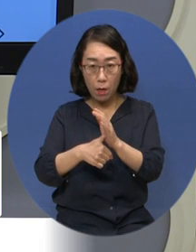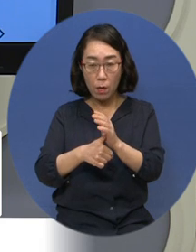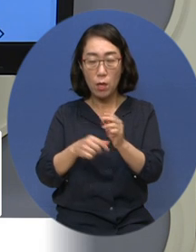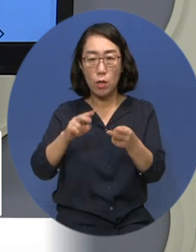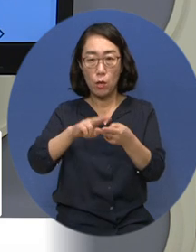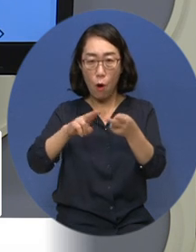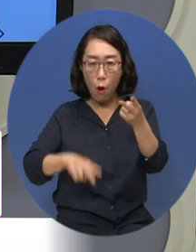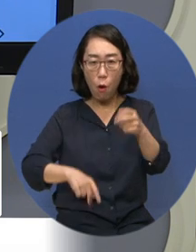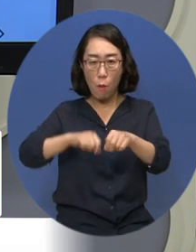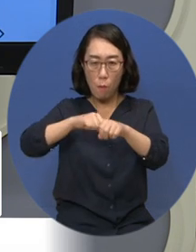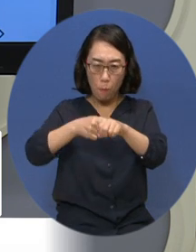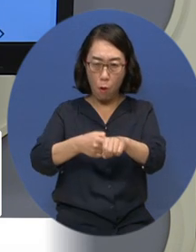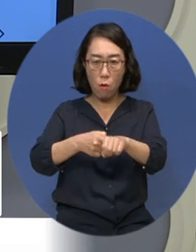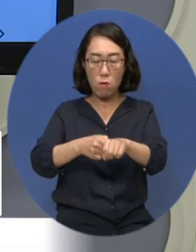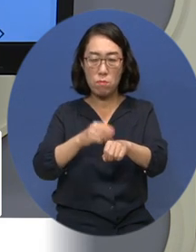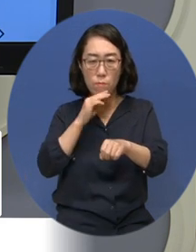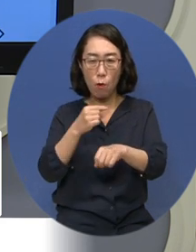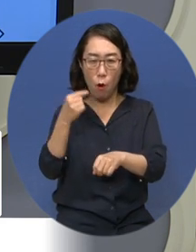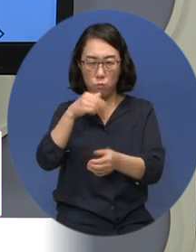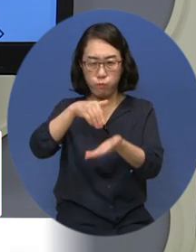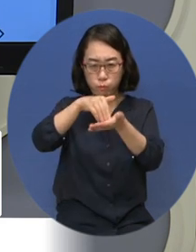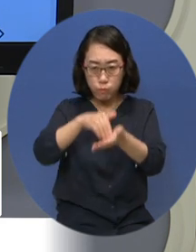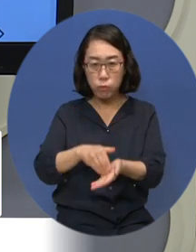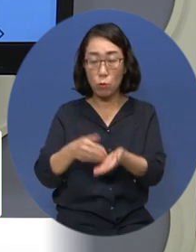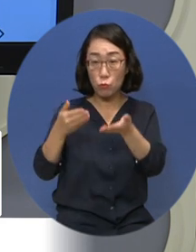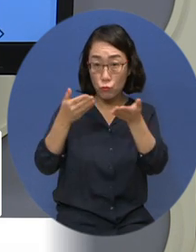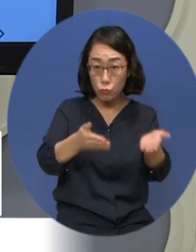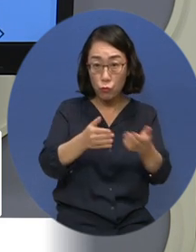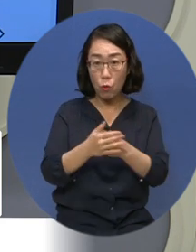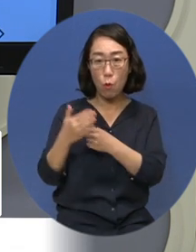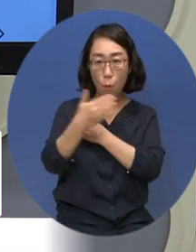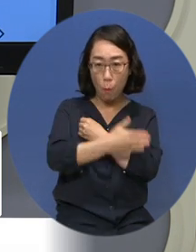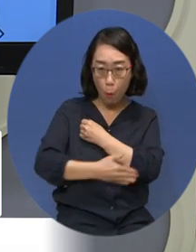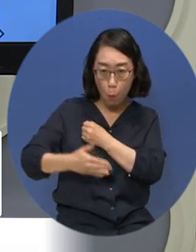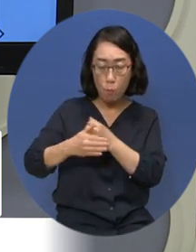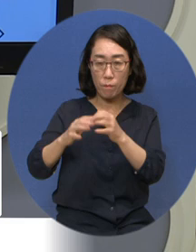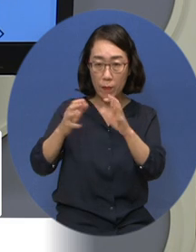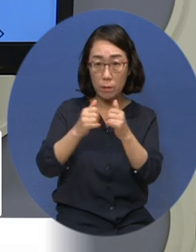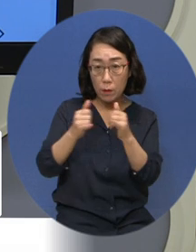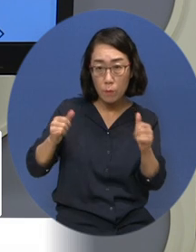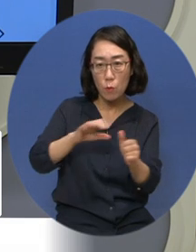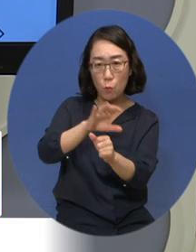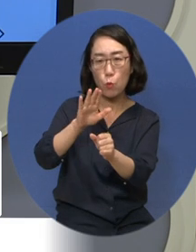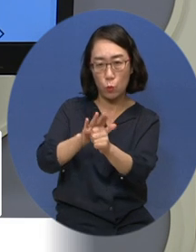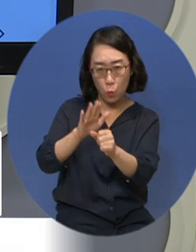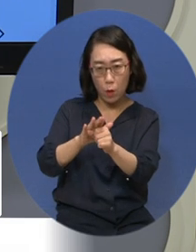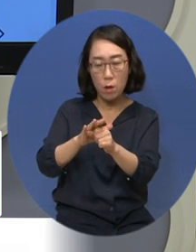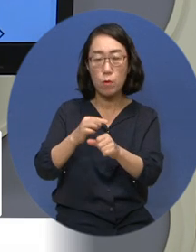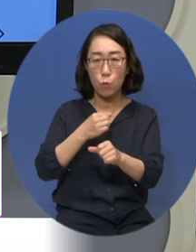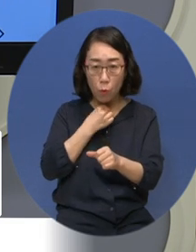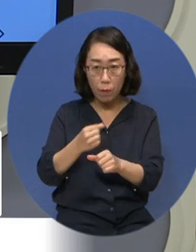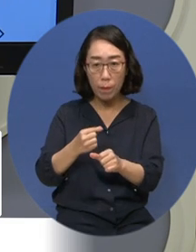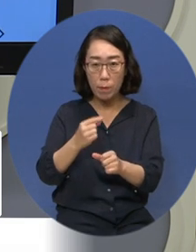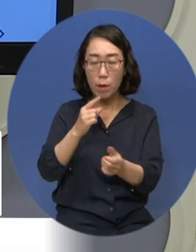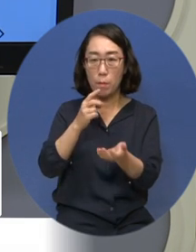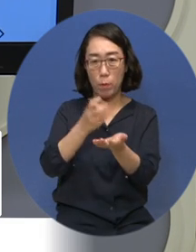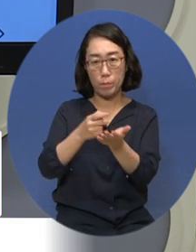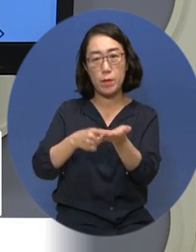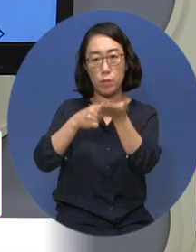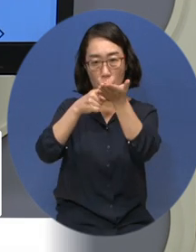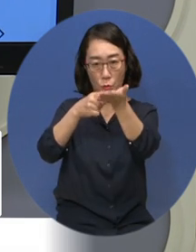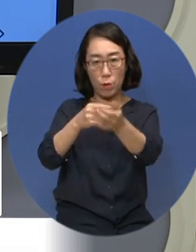엄중 이 다스려 국민의 생명과 신체를 보호할 수 있도록 하는 개정안을 대표발의 했습니다